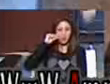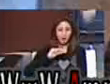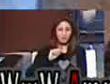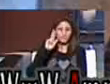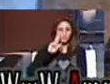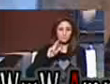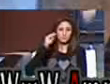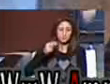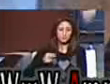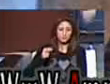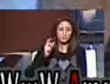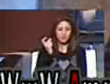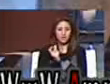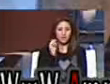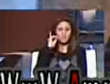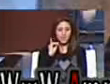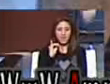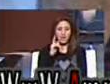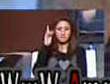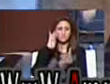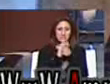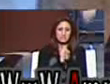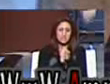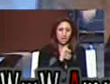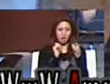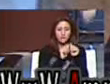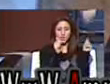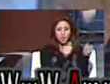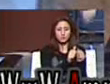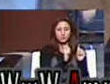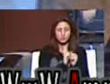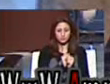الاسره. مساء الخير يا استاذ عبد المنعم. اهلا استاذ عبد المنعم، اهلا بيك.